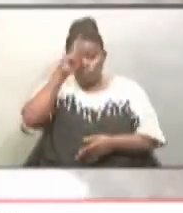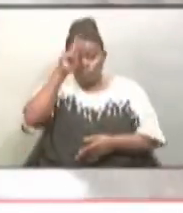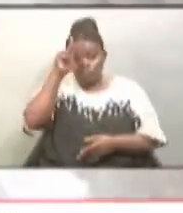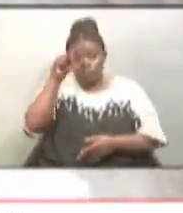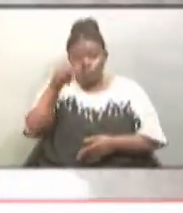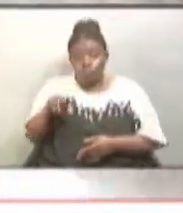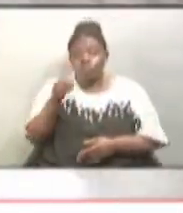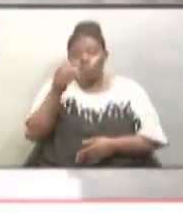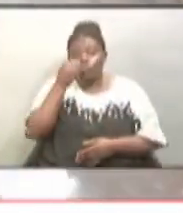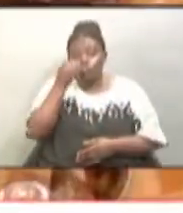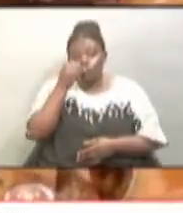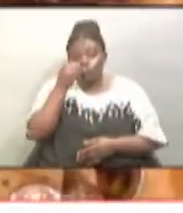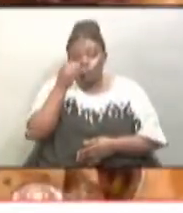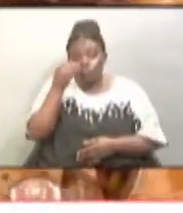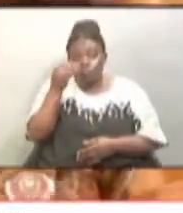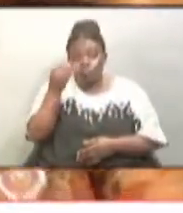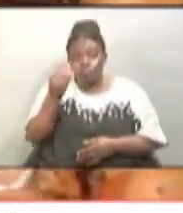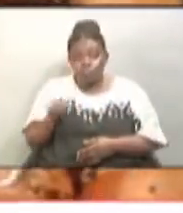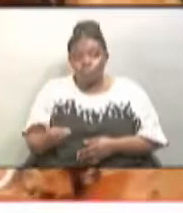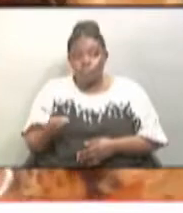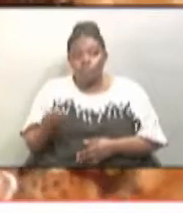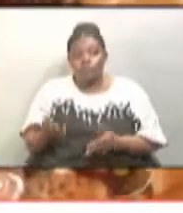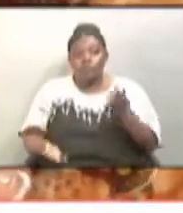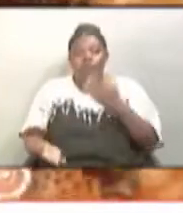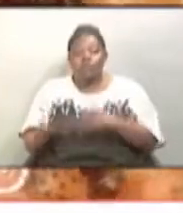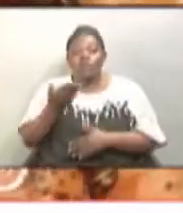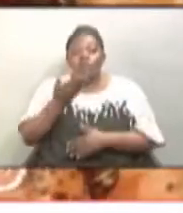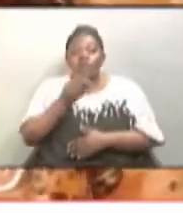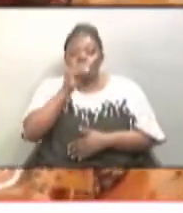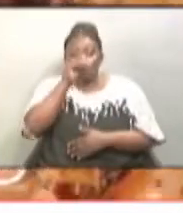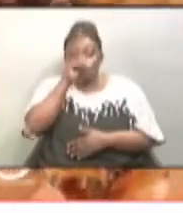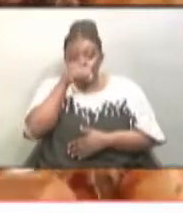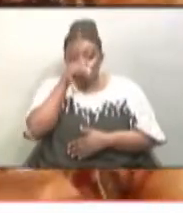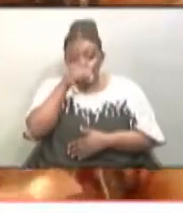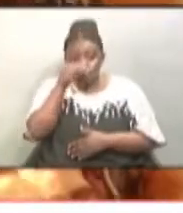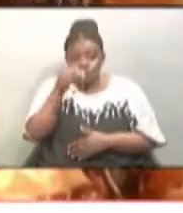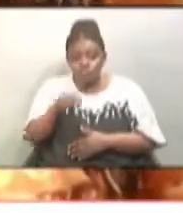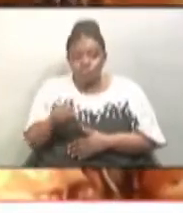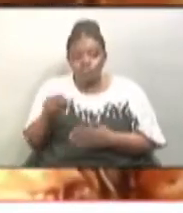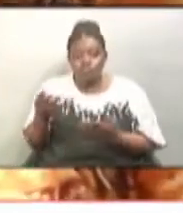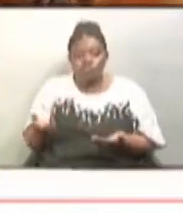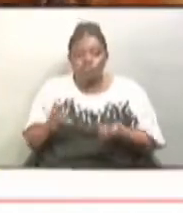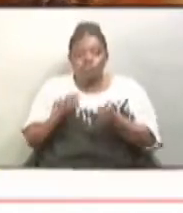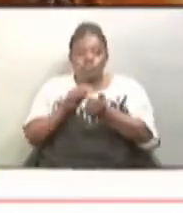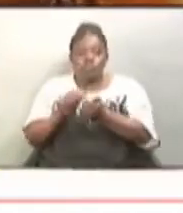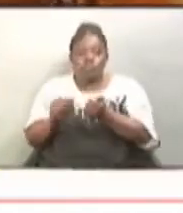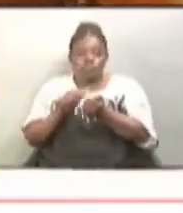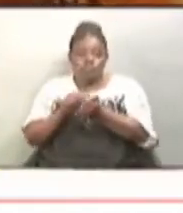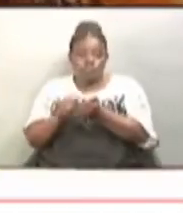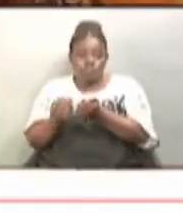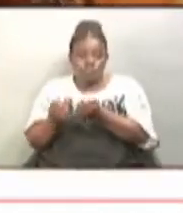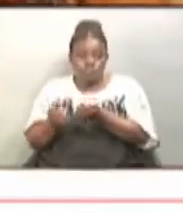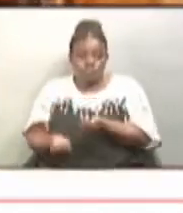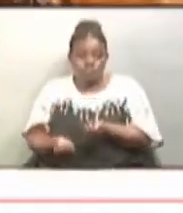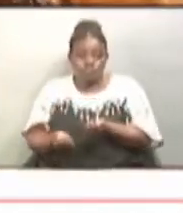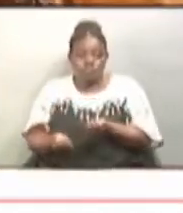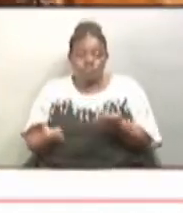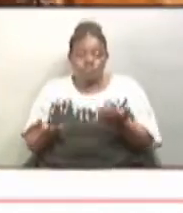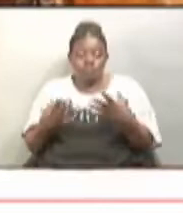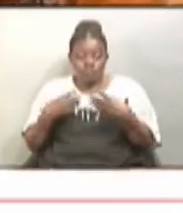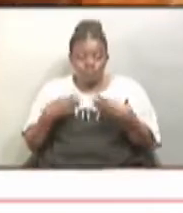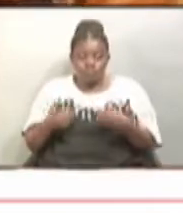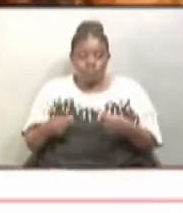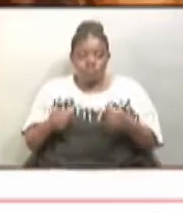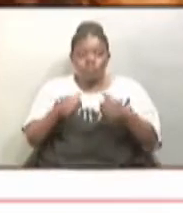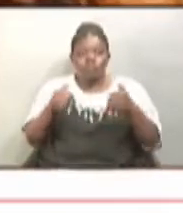mwalingamu emmere ey'empeke. Kati oyinza okuba ng'olina emmese n'oddirayo kasooli n'omusibira ku kikunku okwo kasooli aba akala bulungi